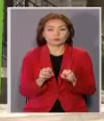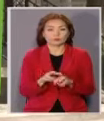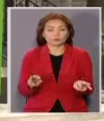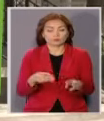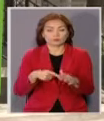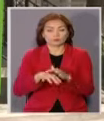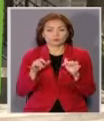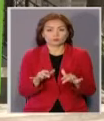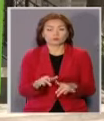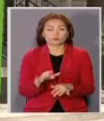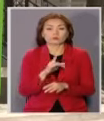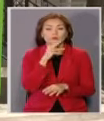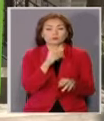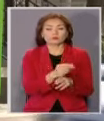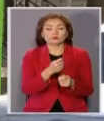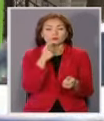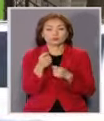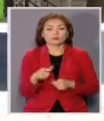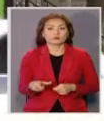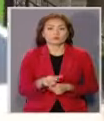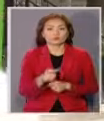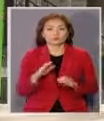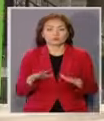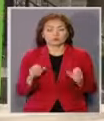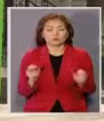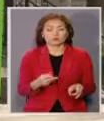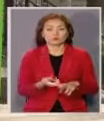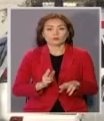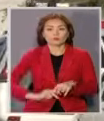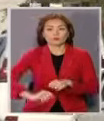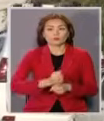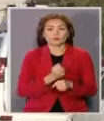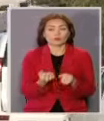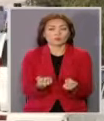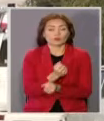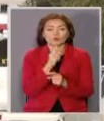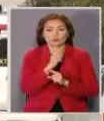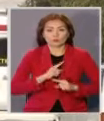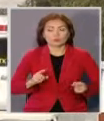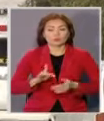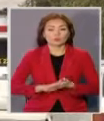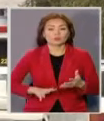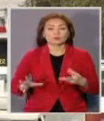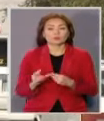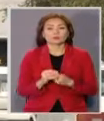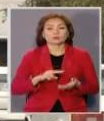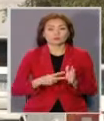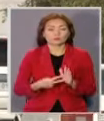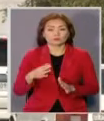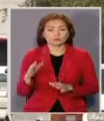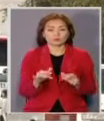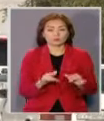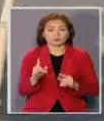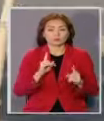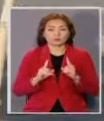внутренних дел отвечающие за безопасность дорожного движения эти предложения не поддерживают теперь совместно с ними планируется провести